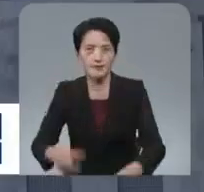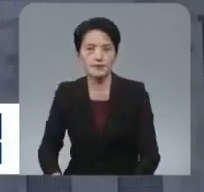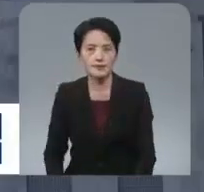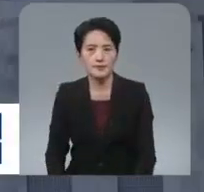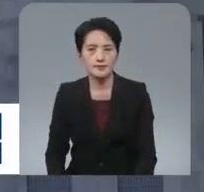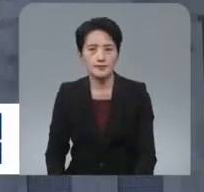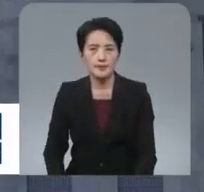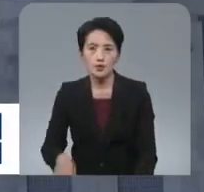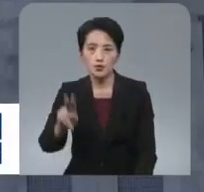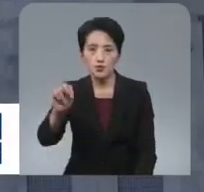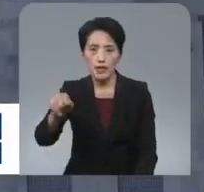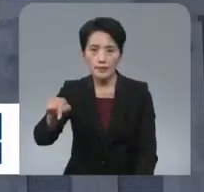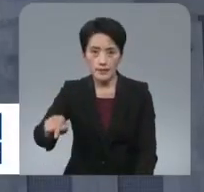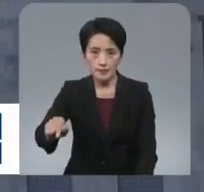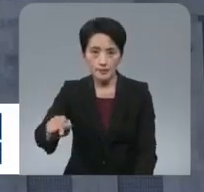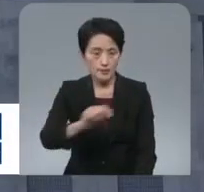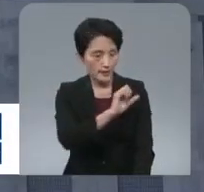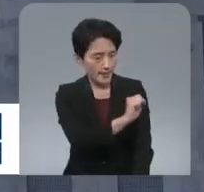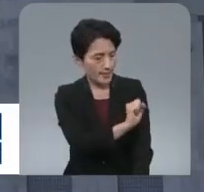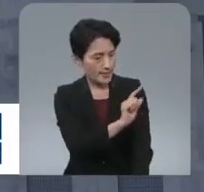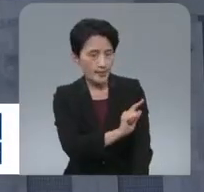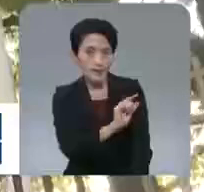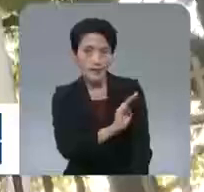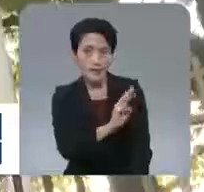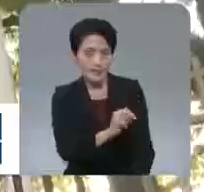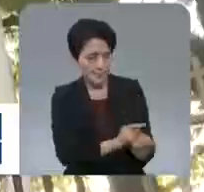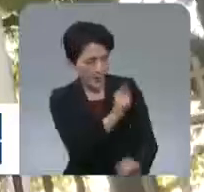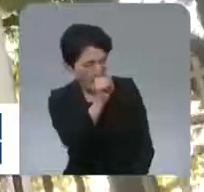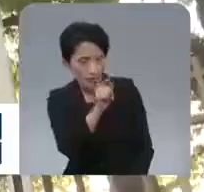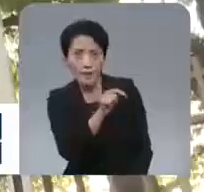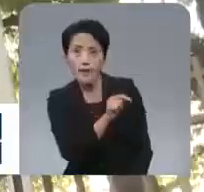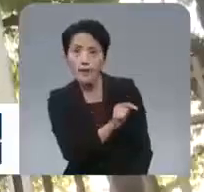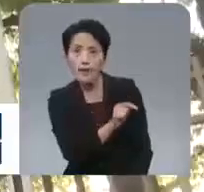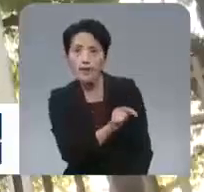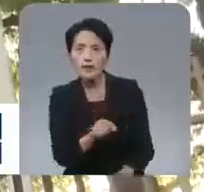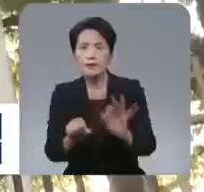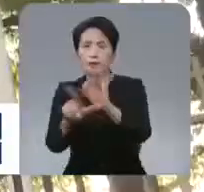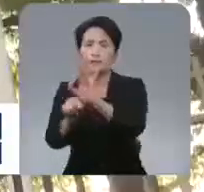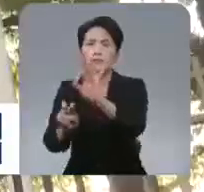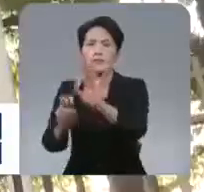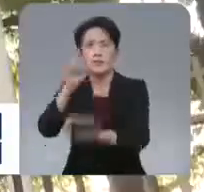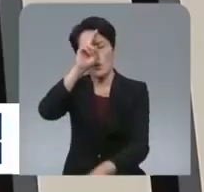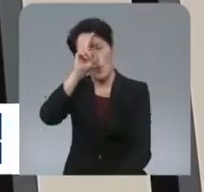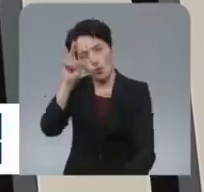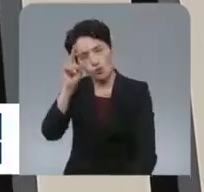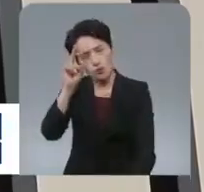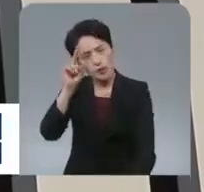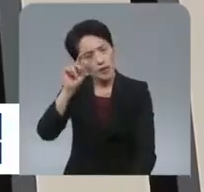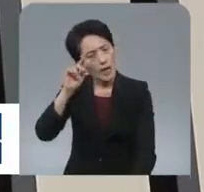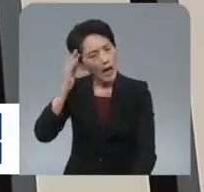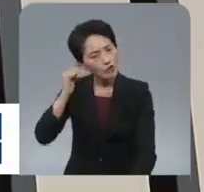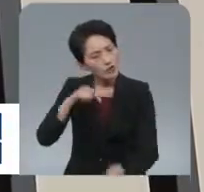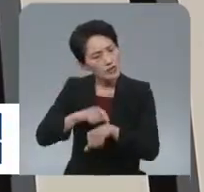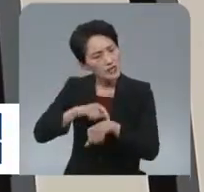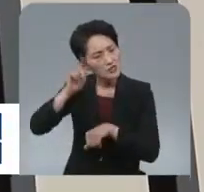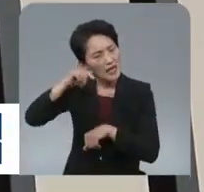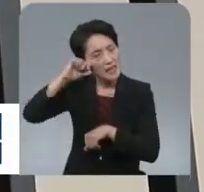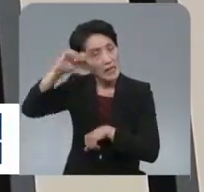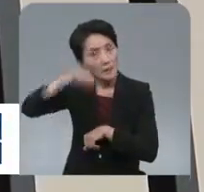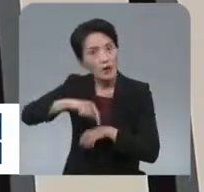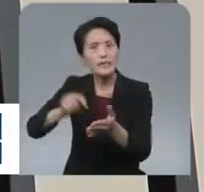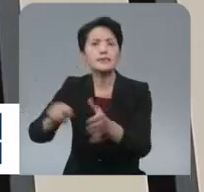Совет Безопасности ООН проведет 20 октября экстренное заседание за закрытыми дверями, чтобы обсудить